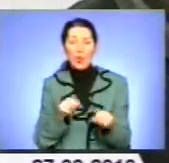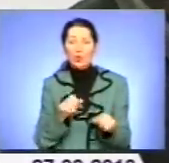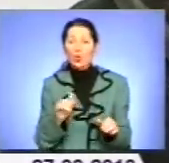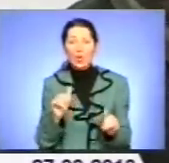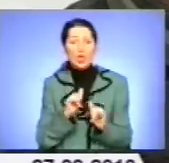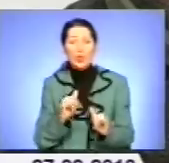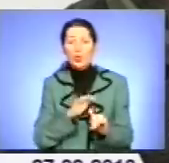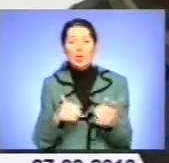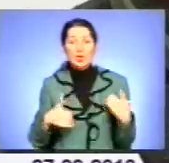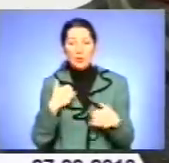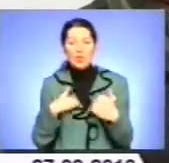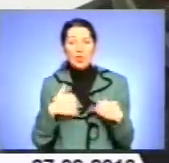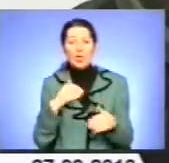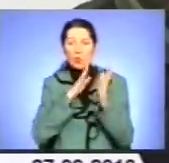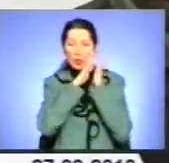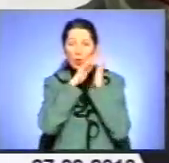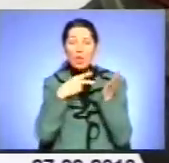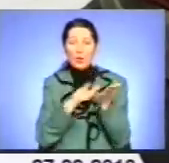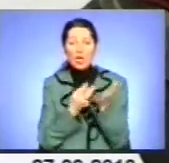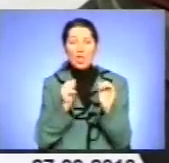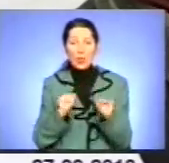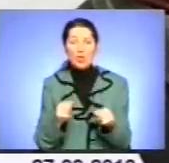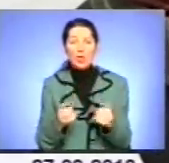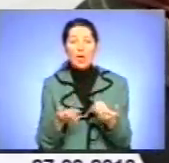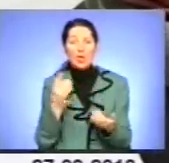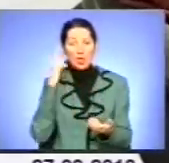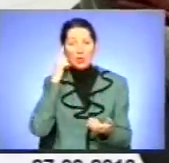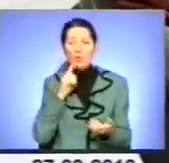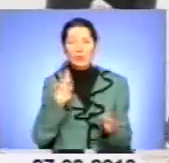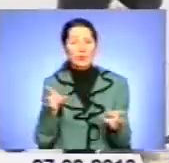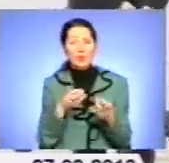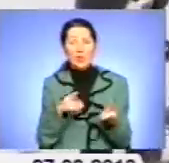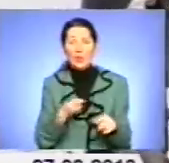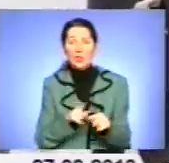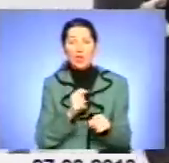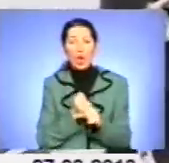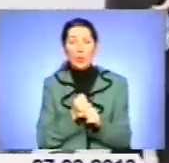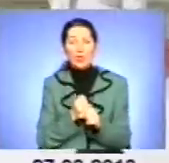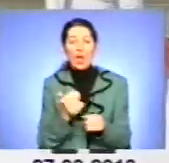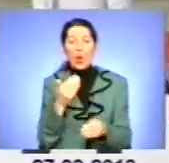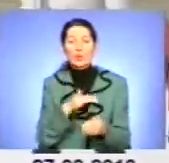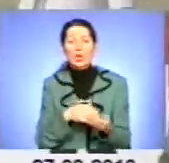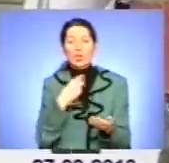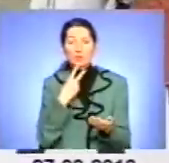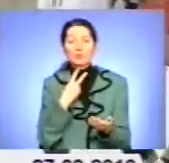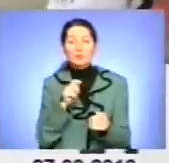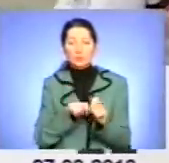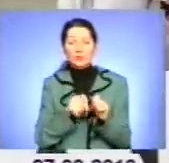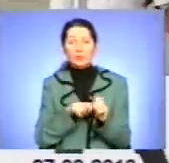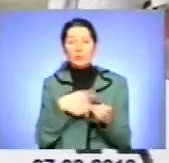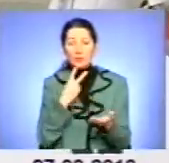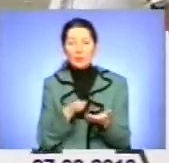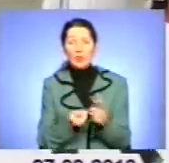не спішити. Поспати, полежати, так. Власне. Але якщо, то я думаю, що не треба цього робити. Останні дослідження показали, що перехід на новий